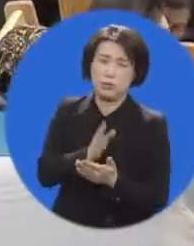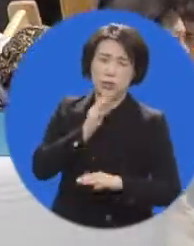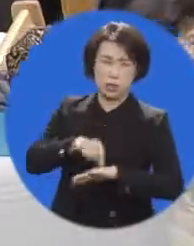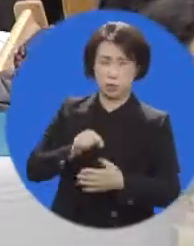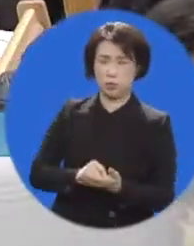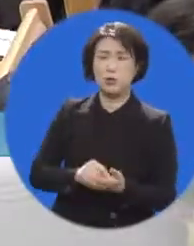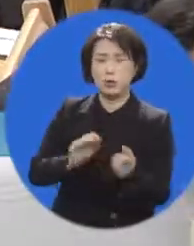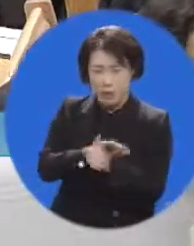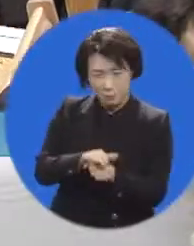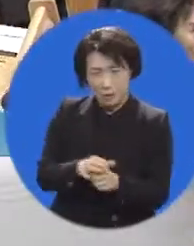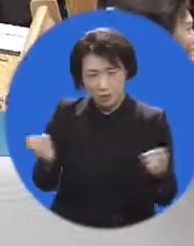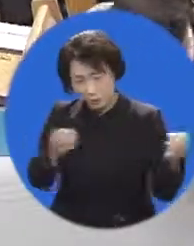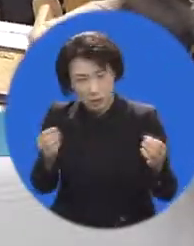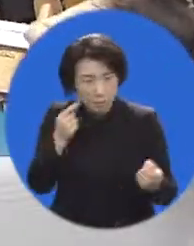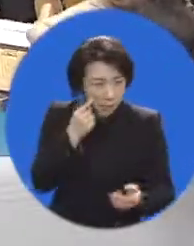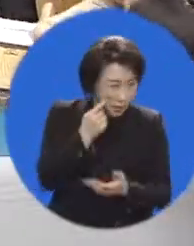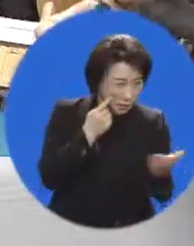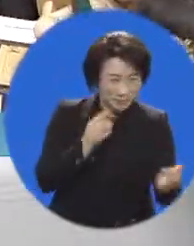사랑.